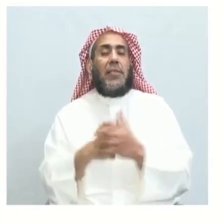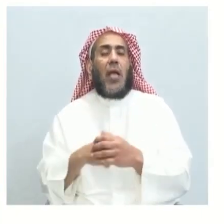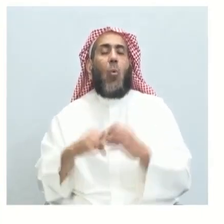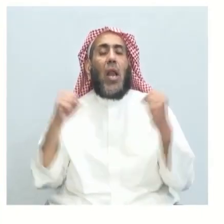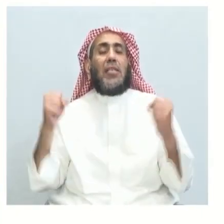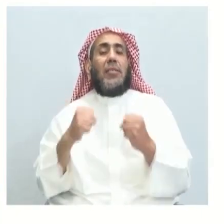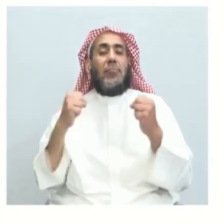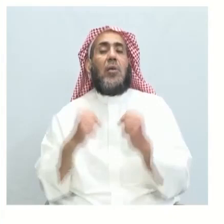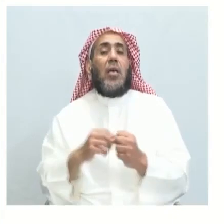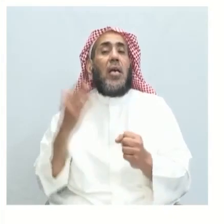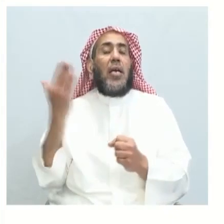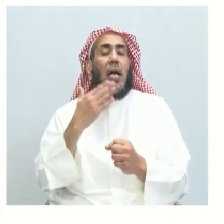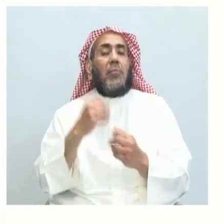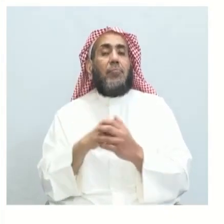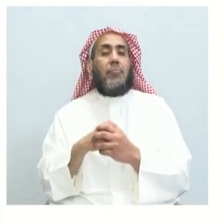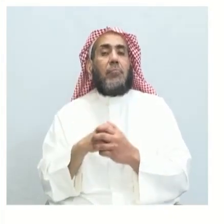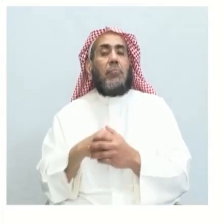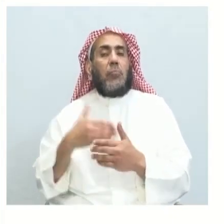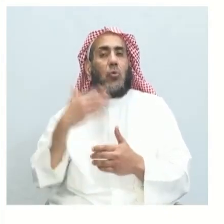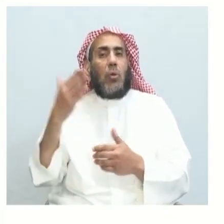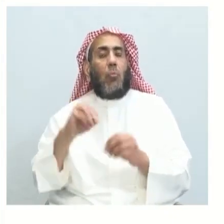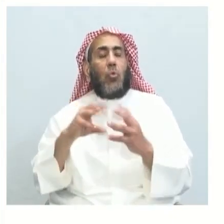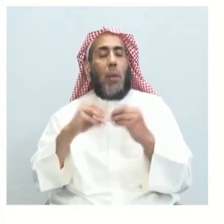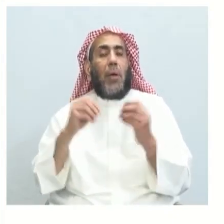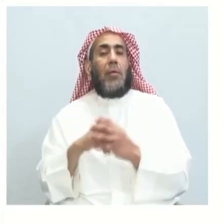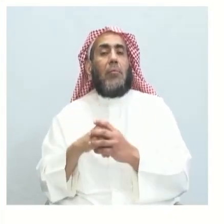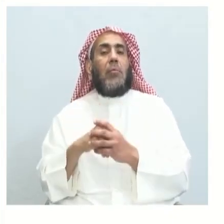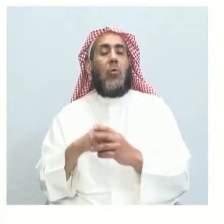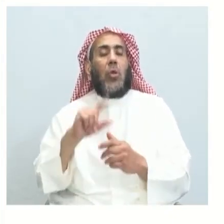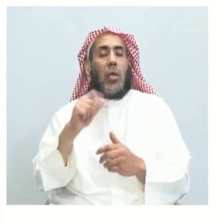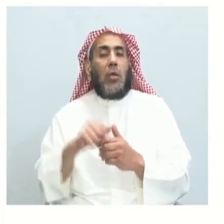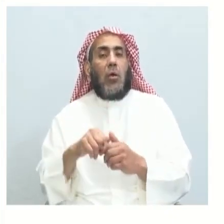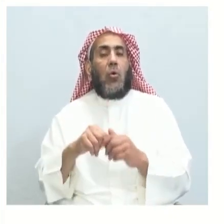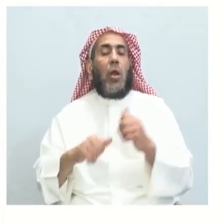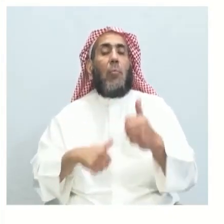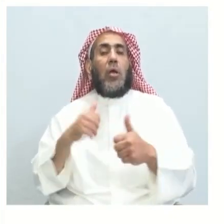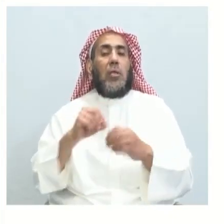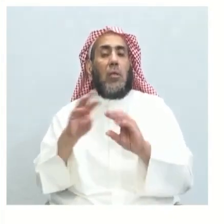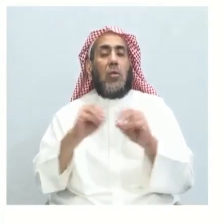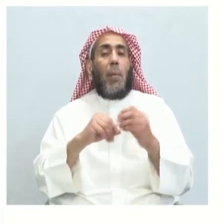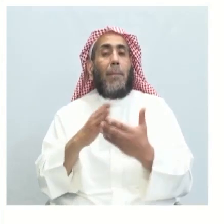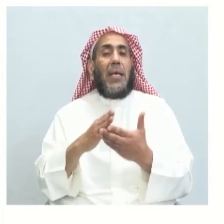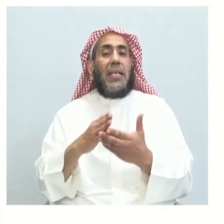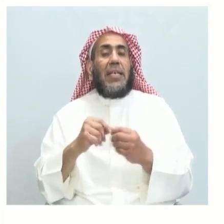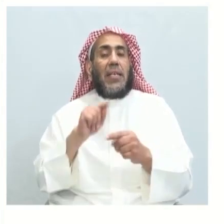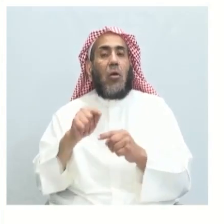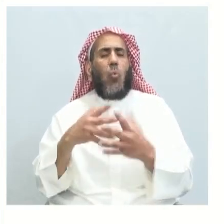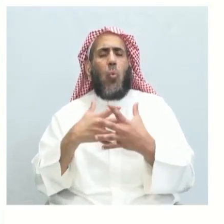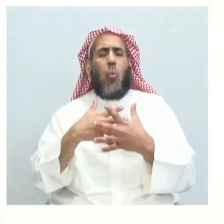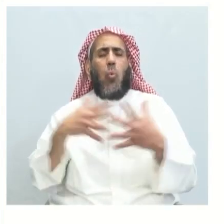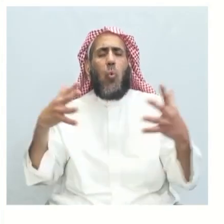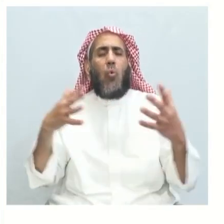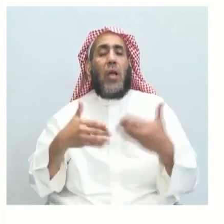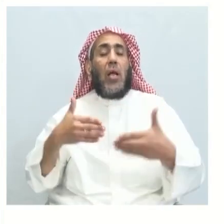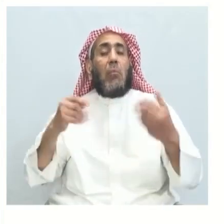نشاطات التعلم قراءه قرانا الخطب وشرحنا بعضها او ذكرناها هنا المناقشه الخطب تناولت جانبا من الجوانب التي كثرت فيها الخطابه في